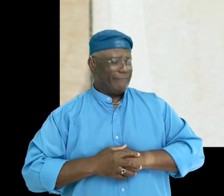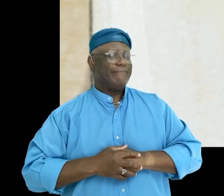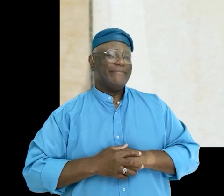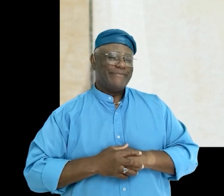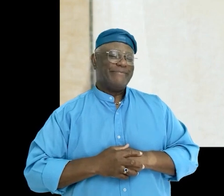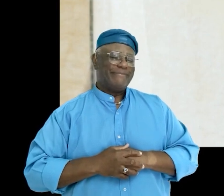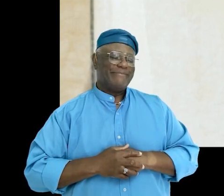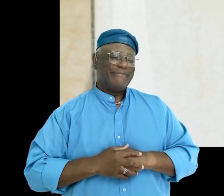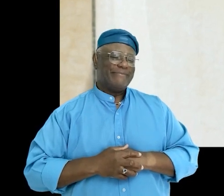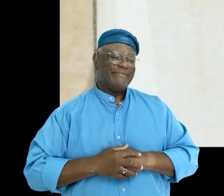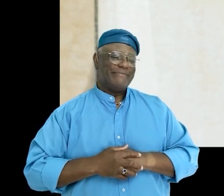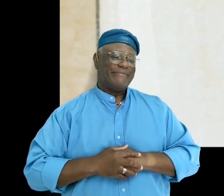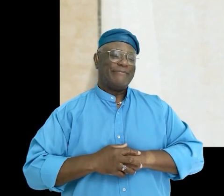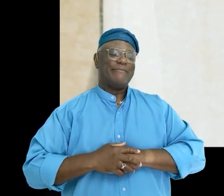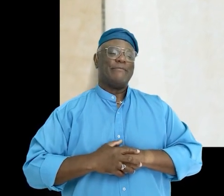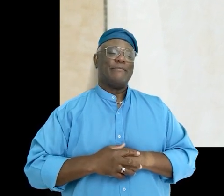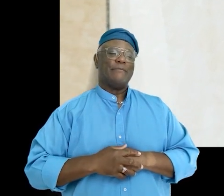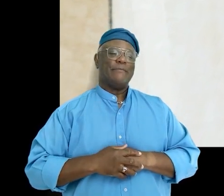hoffi gwneud hynny.